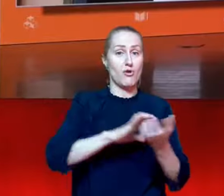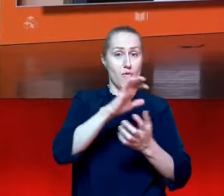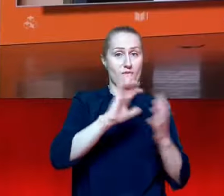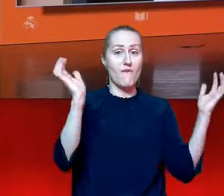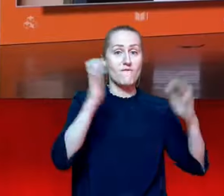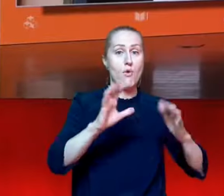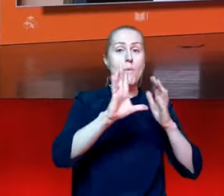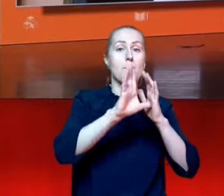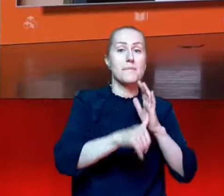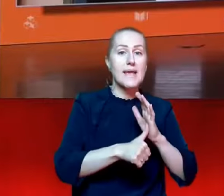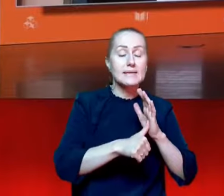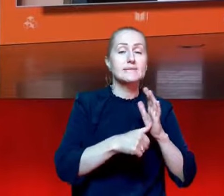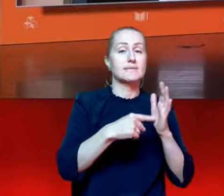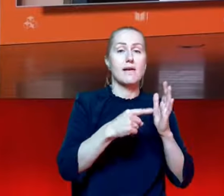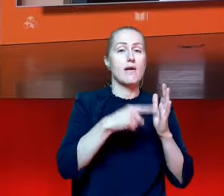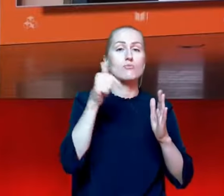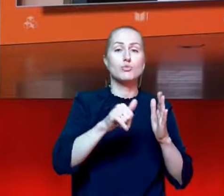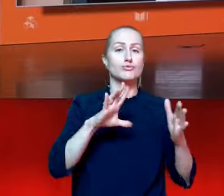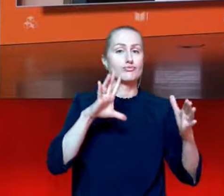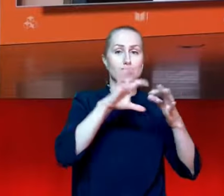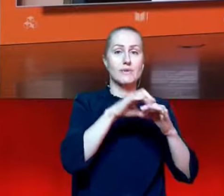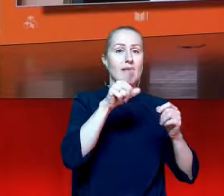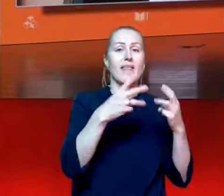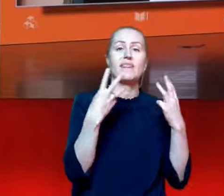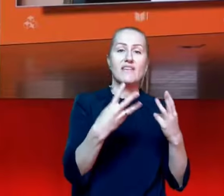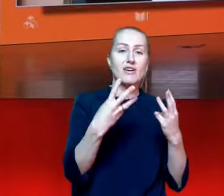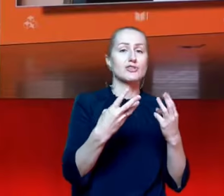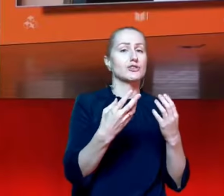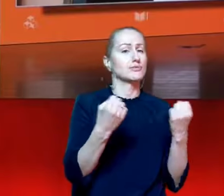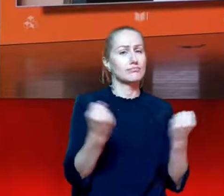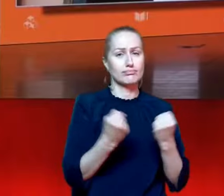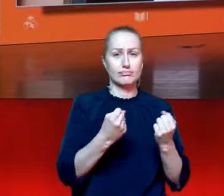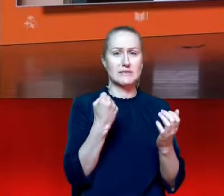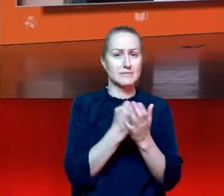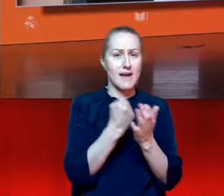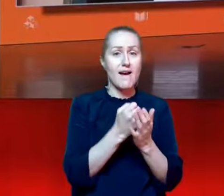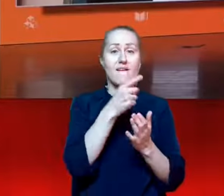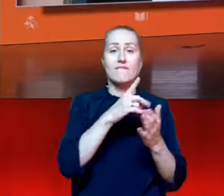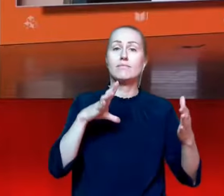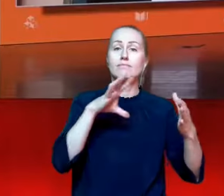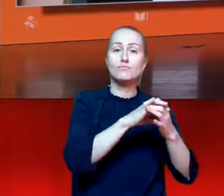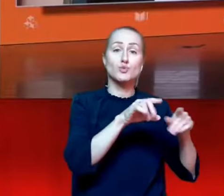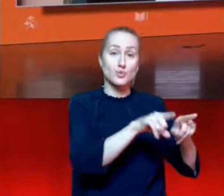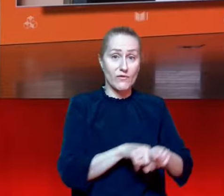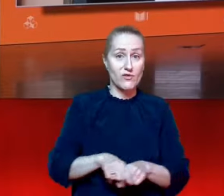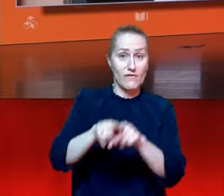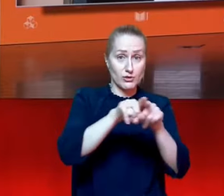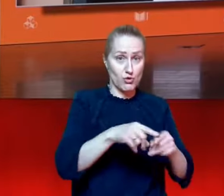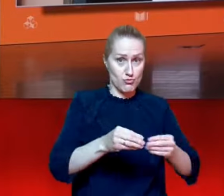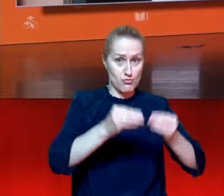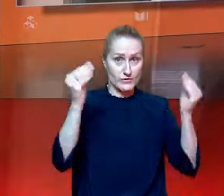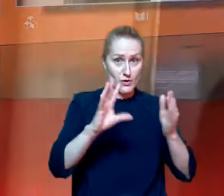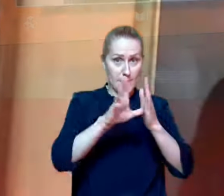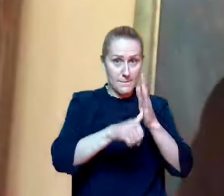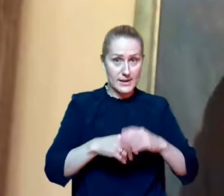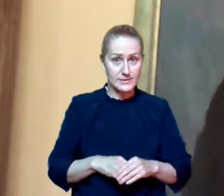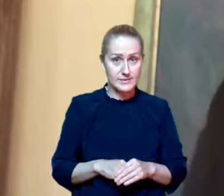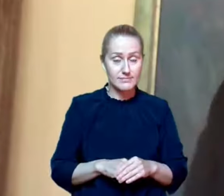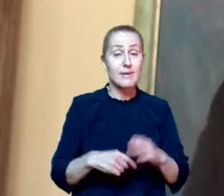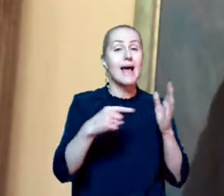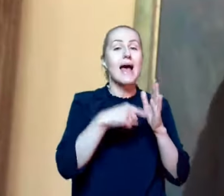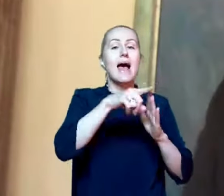odnosić się do najważniejszych, najbardziej palących kwestii związanych ze zrównoważonym rozwojem miast, a więc do takich